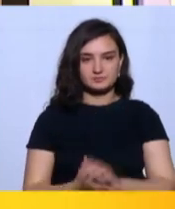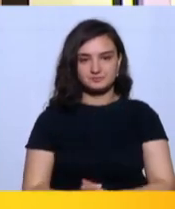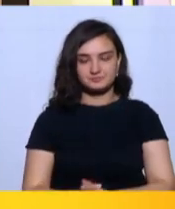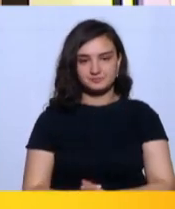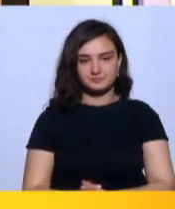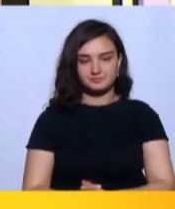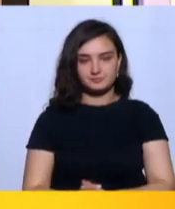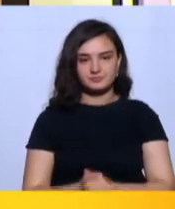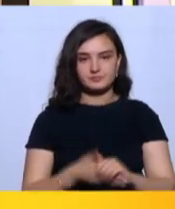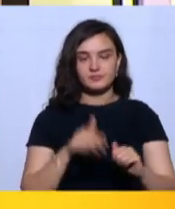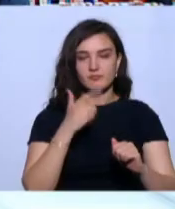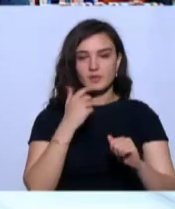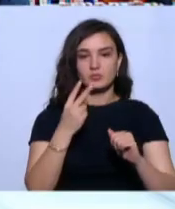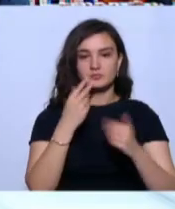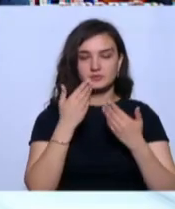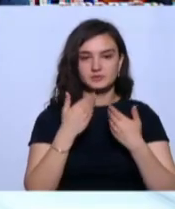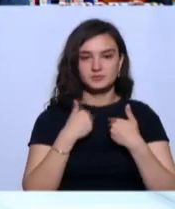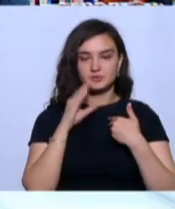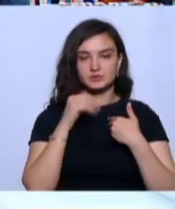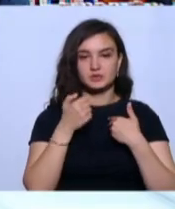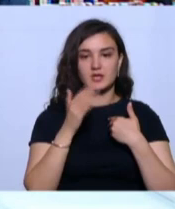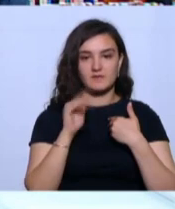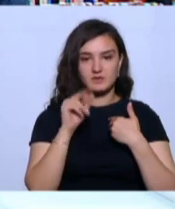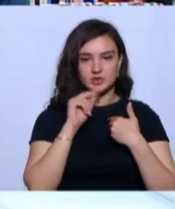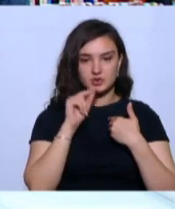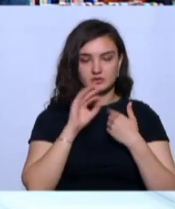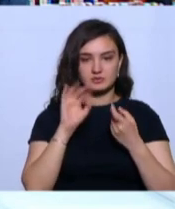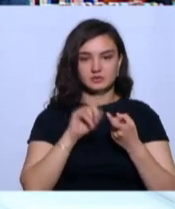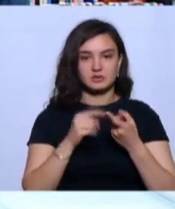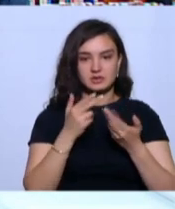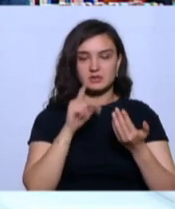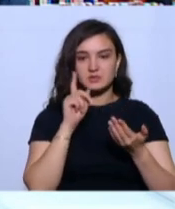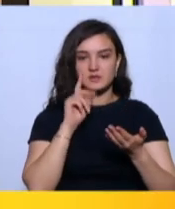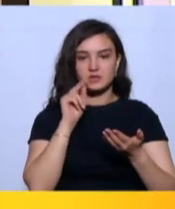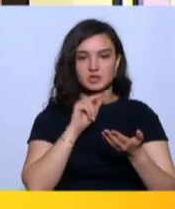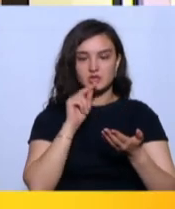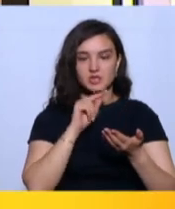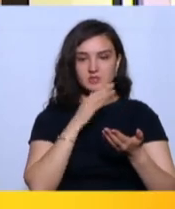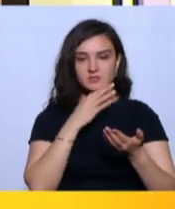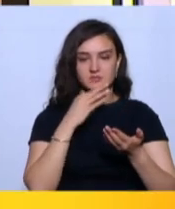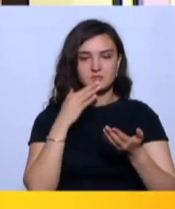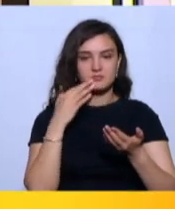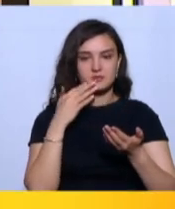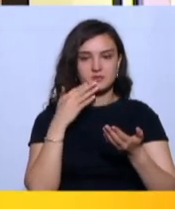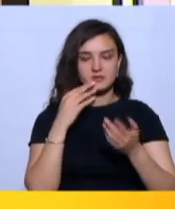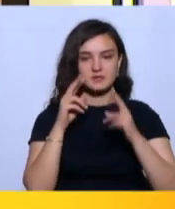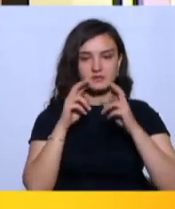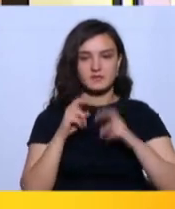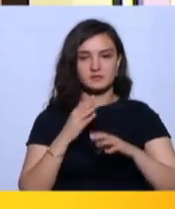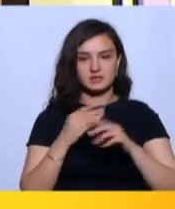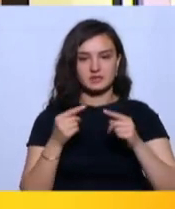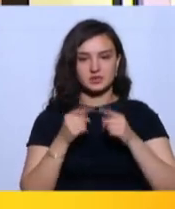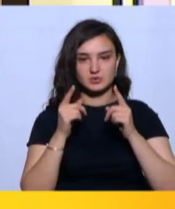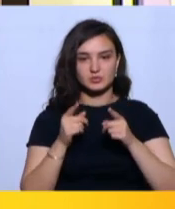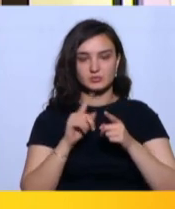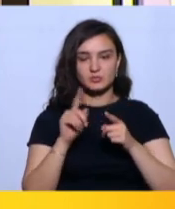ასევე მაყურებელთა კითხვას პასუხობ, როდესაც ყავასა და ჩაიზეა ლაპარაკი. დიახ, მწვანე ჩაის არაერთი მტკიცებულებით და კვლევით არის